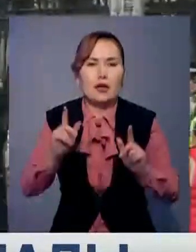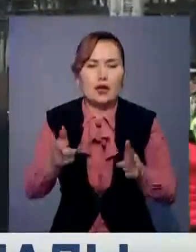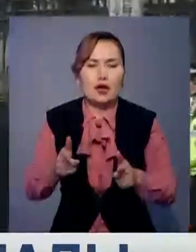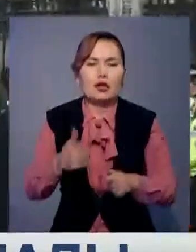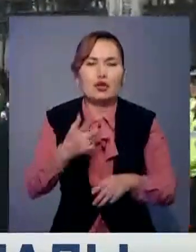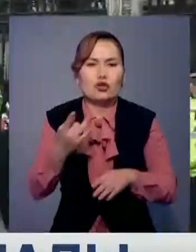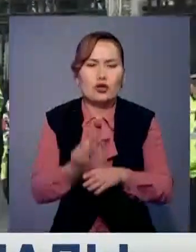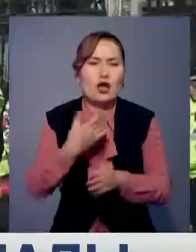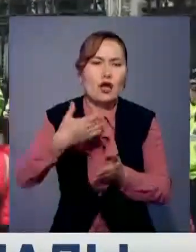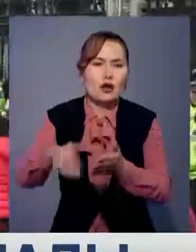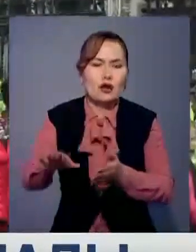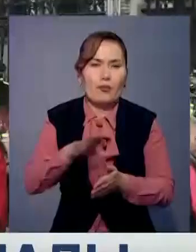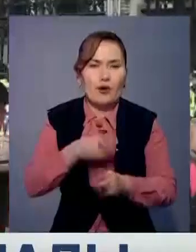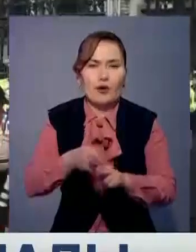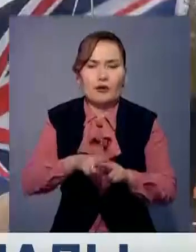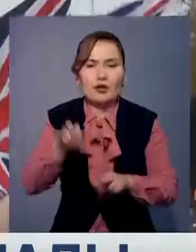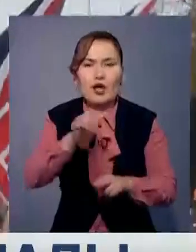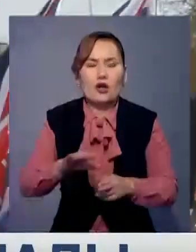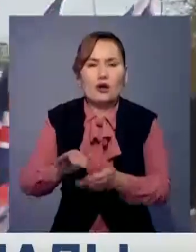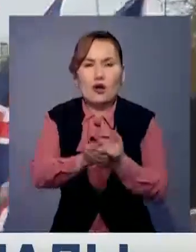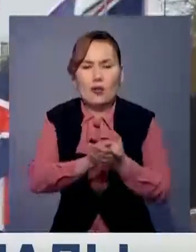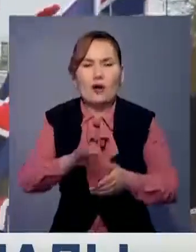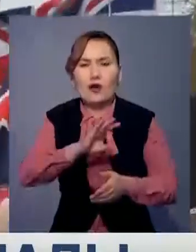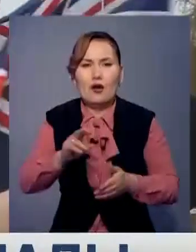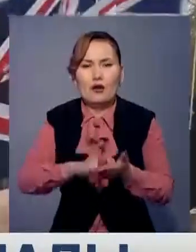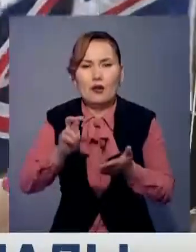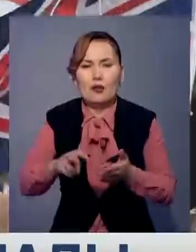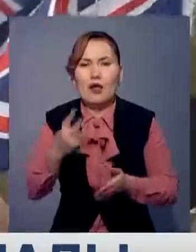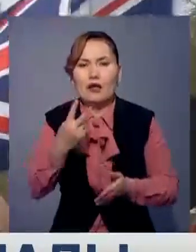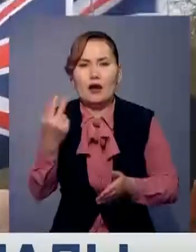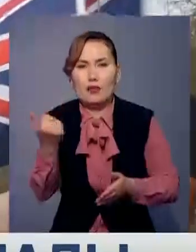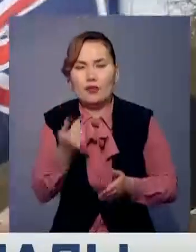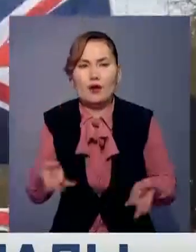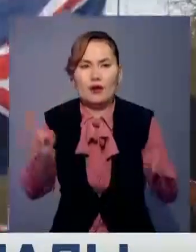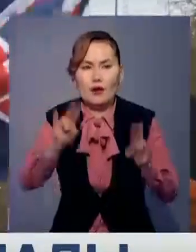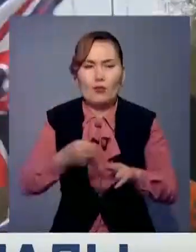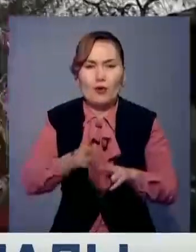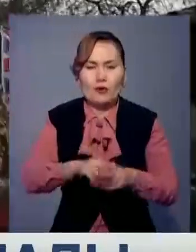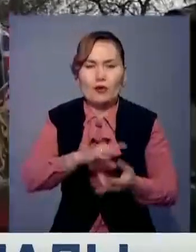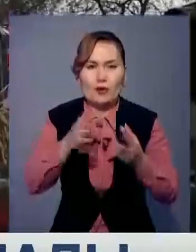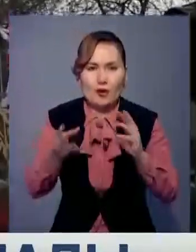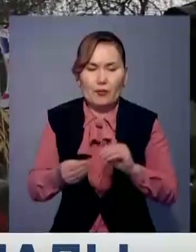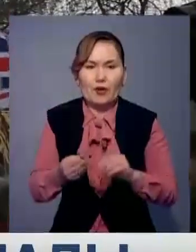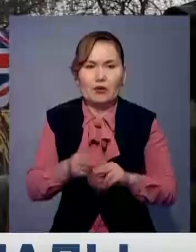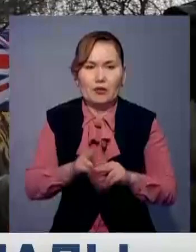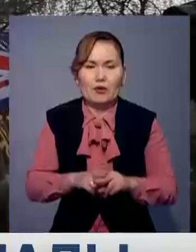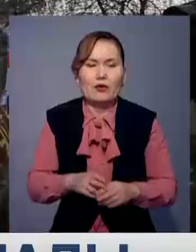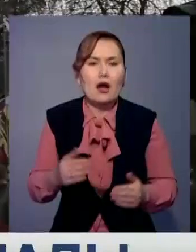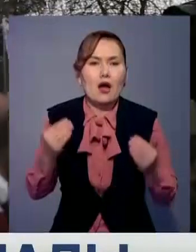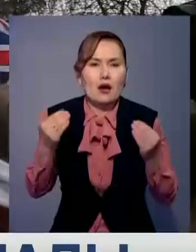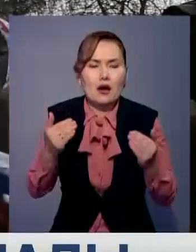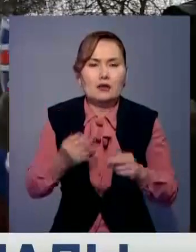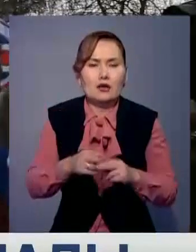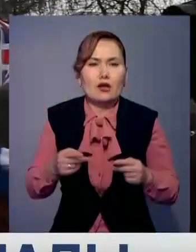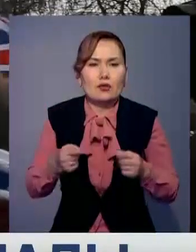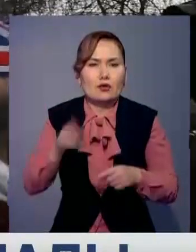кері қайтарды. Еуроодақ құрамынан ресми түрде шығуға бар жоғы 2 апта қалғанда Борис Джонсонның да сағысын басына ешкім кепілдік бере